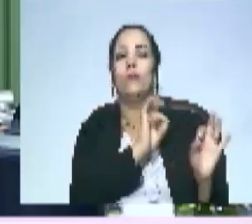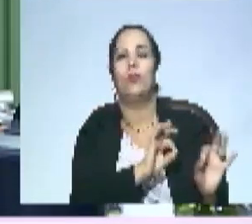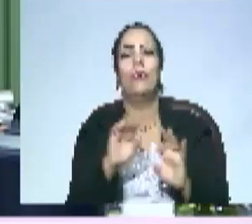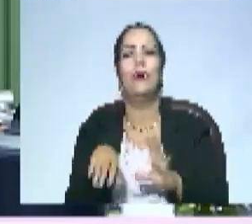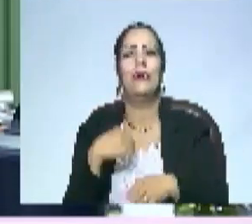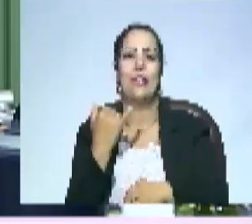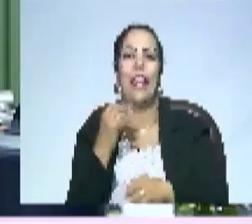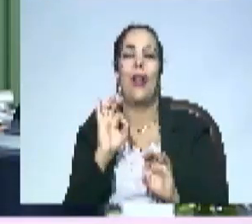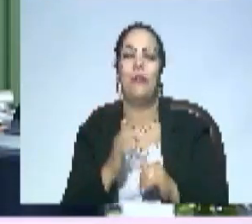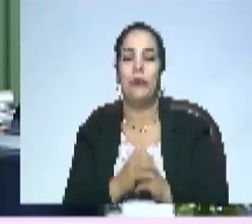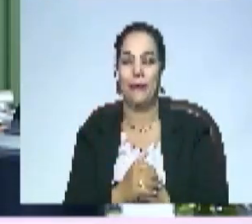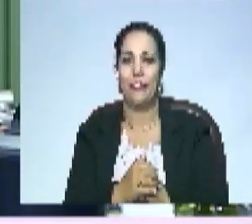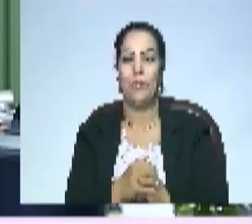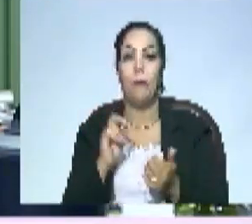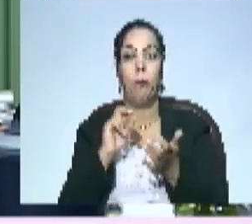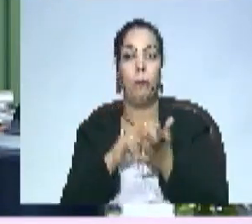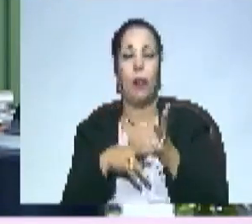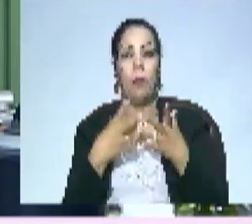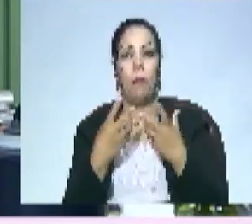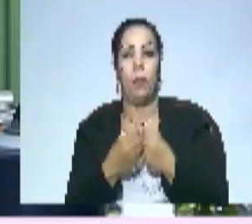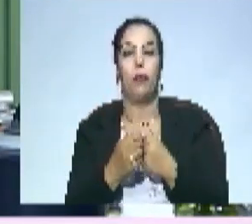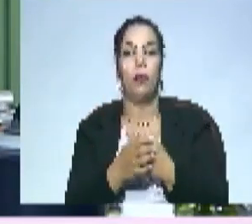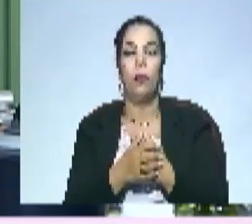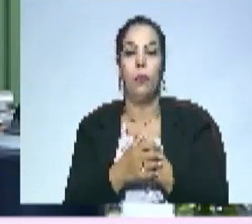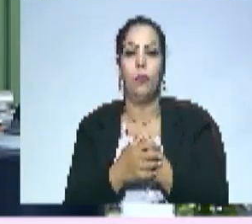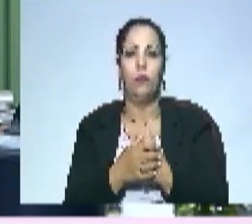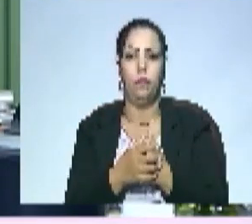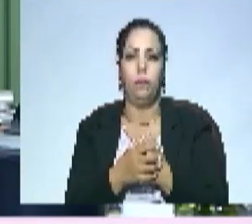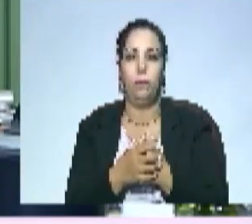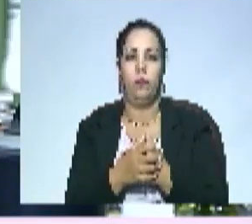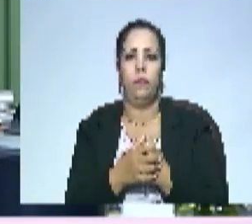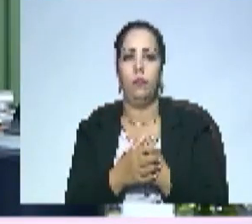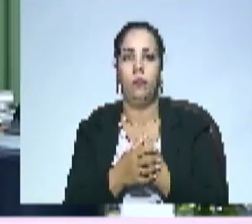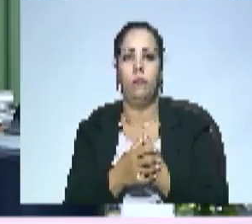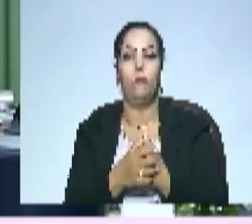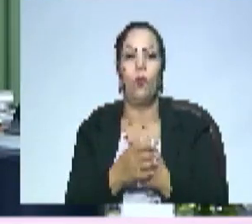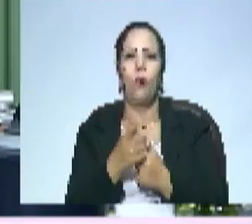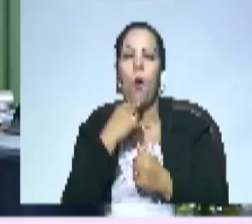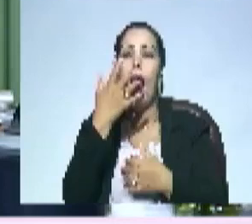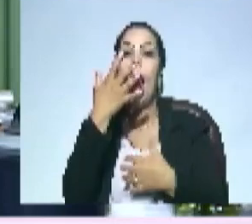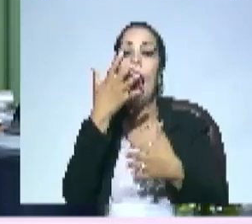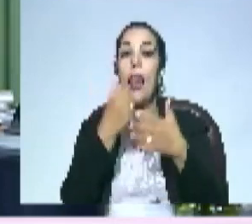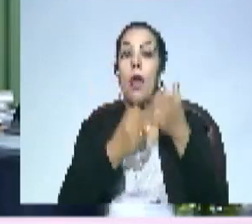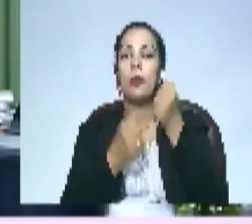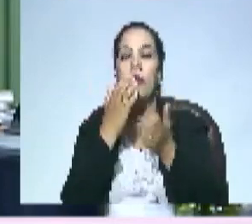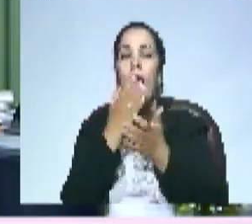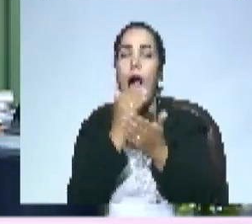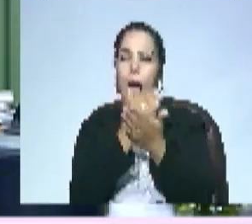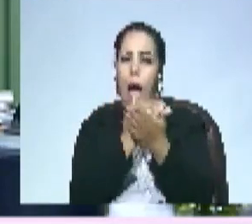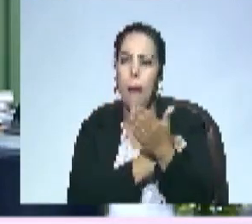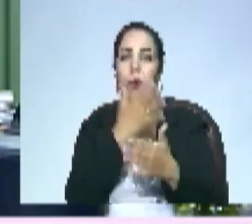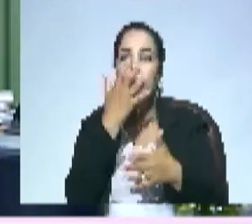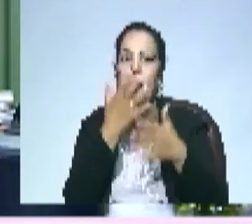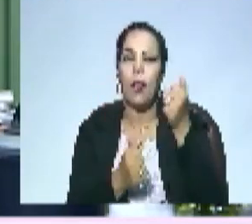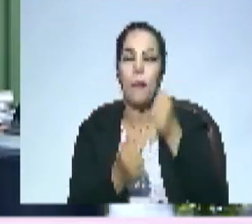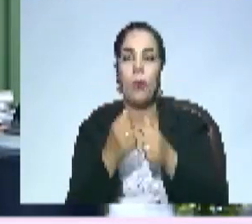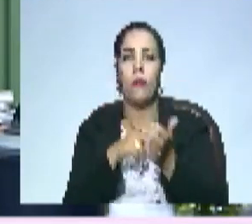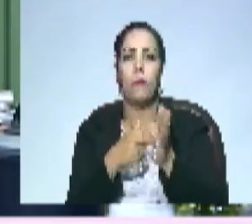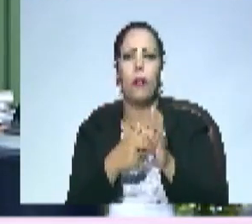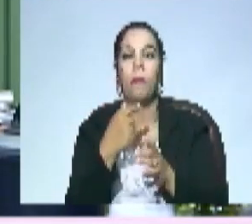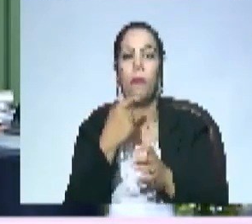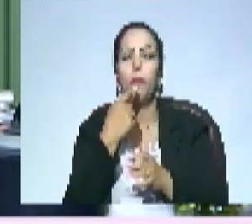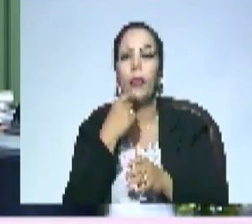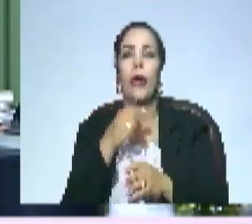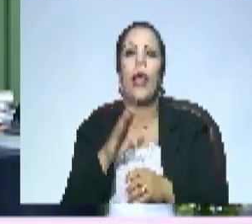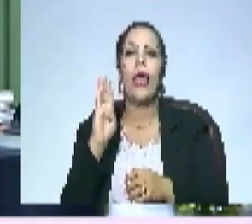منه هناخد معانا شويه لبن بس هناخد قبل اللبن معانا دي